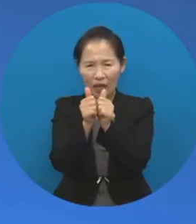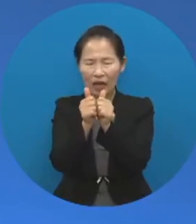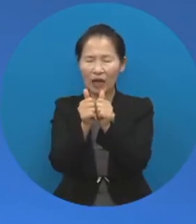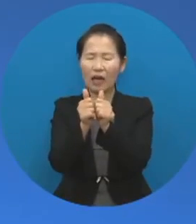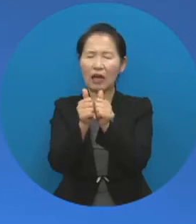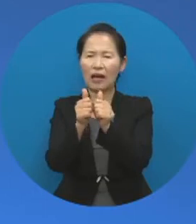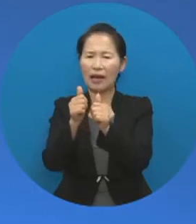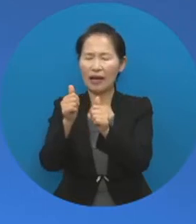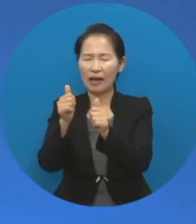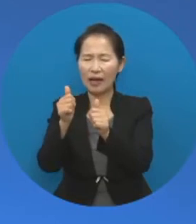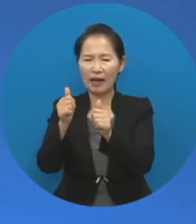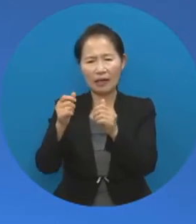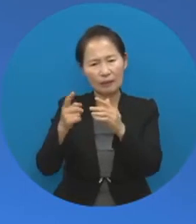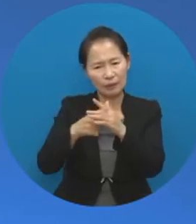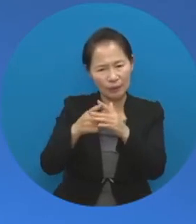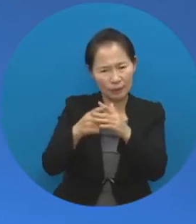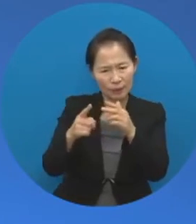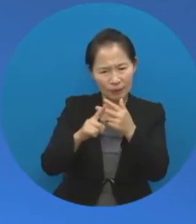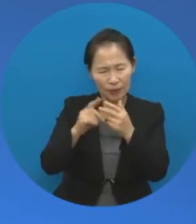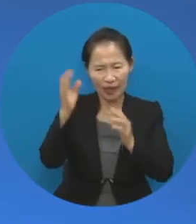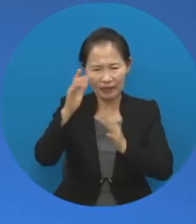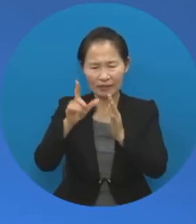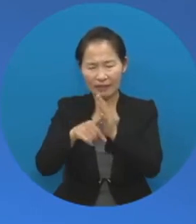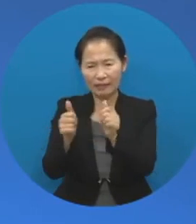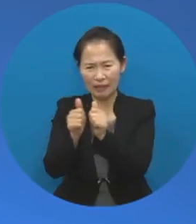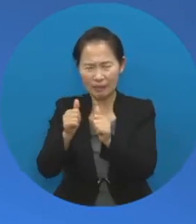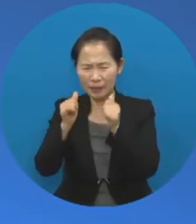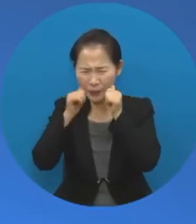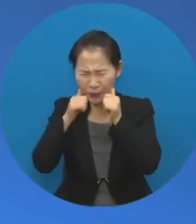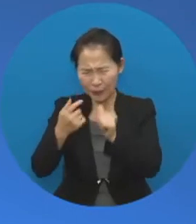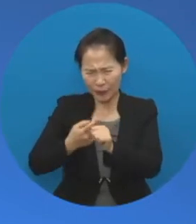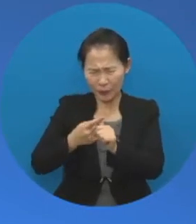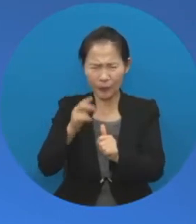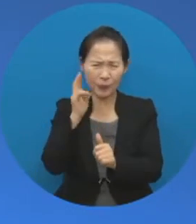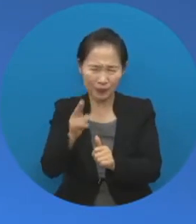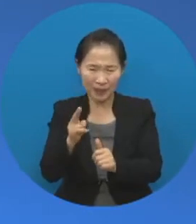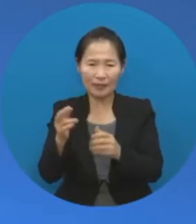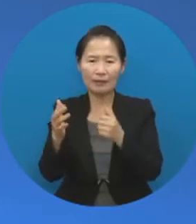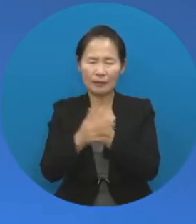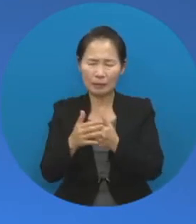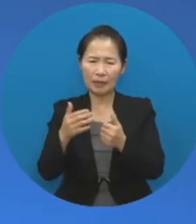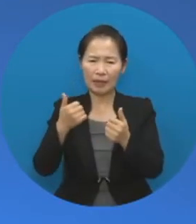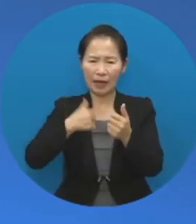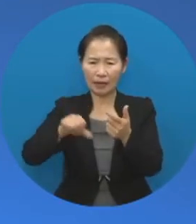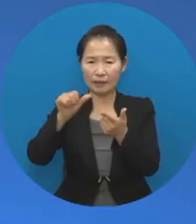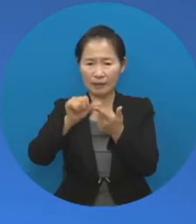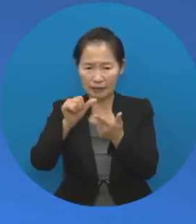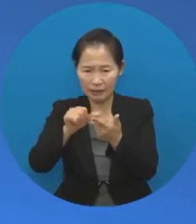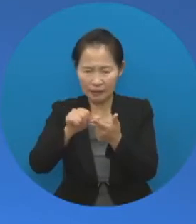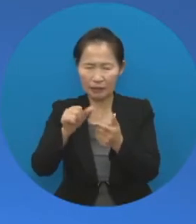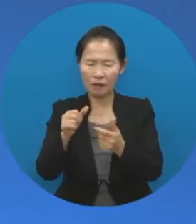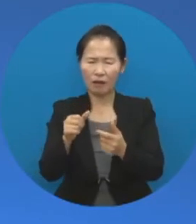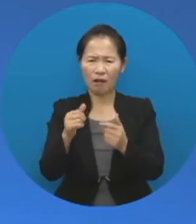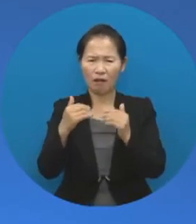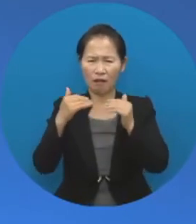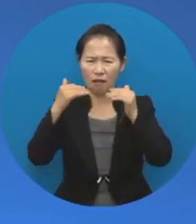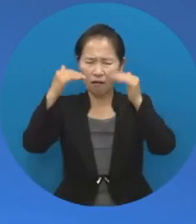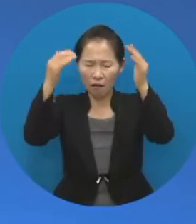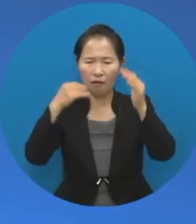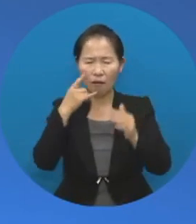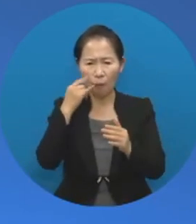저를 하도 많이 놀려가지고 제가 이 아들도 좀 커서 엄마 얼굴을 놀리면 어떡하나